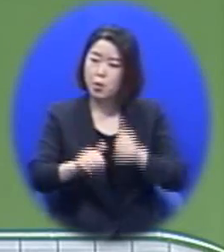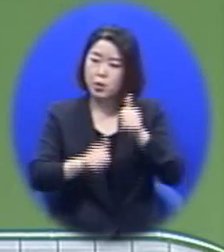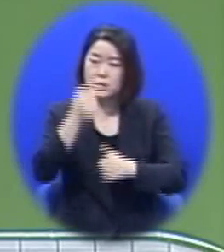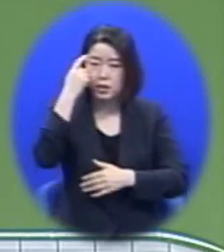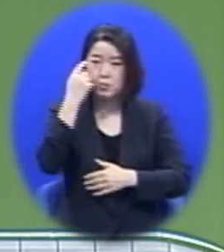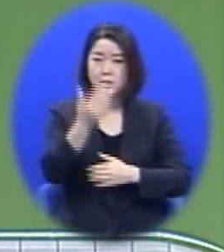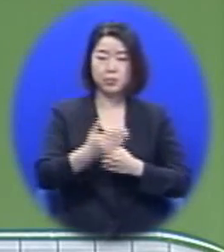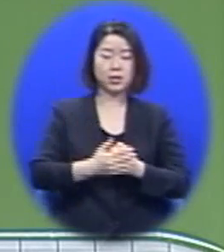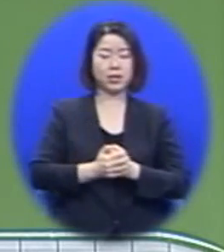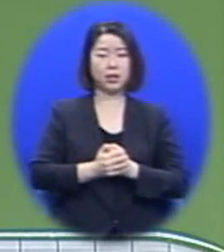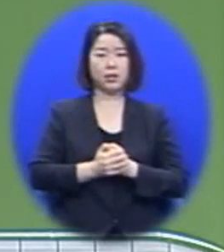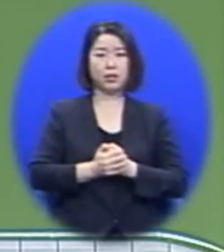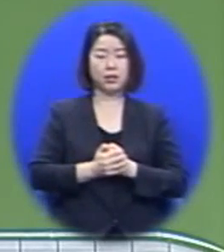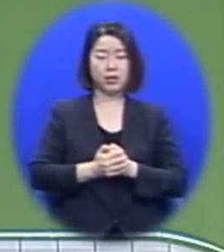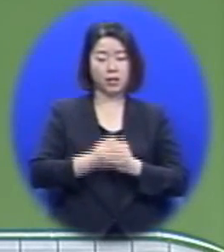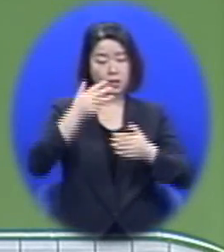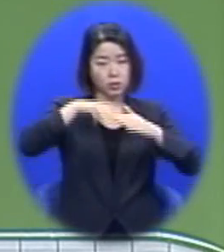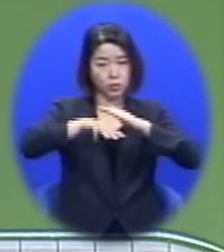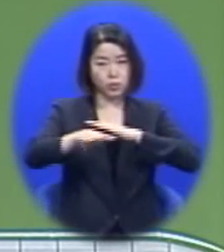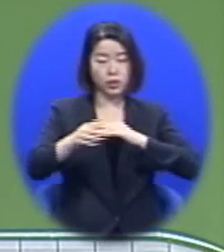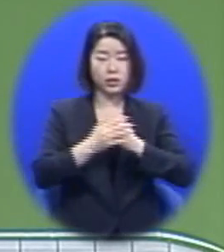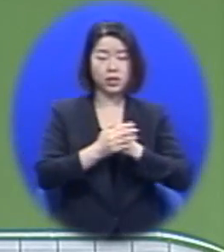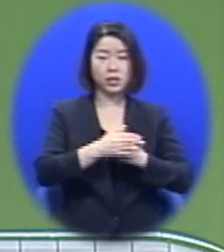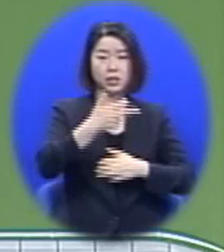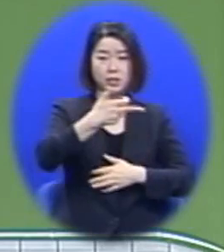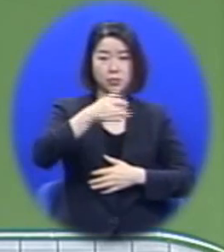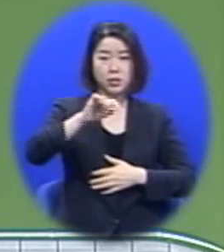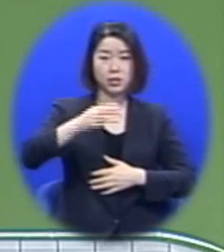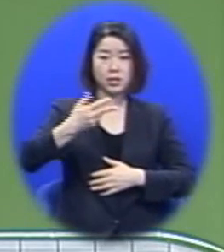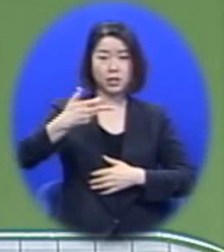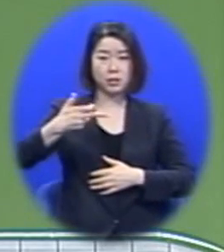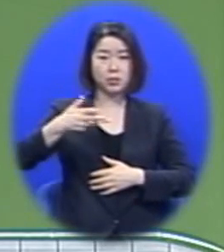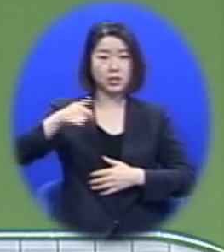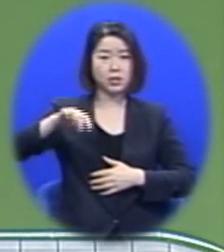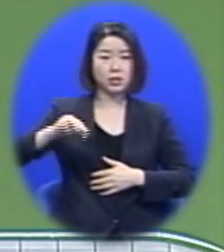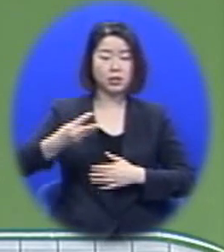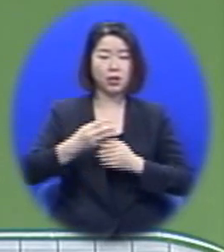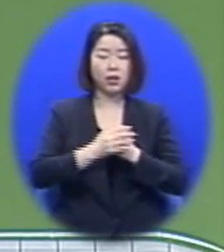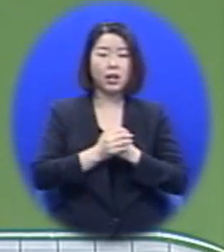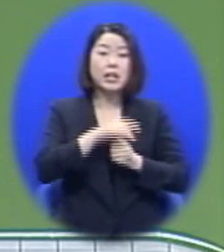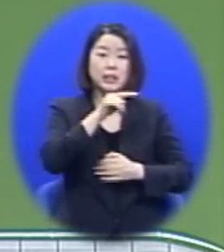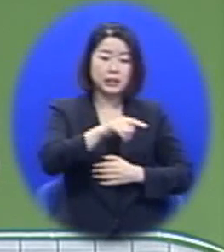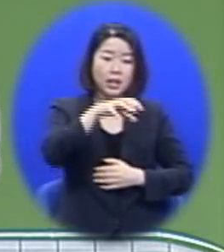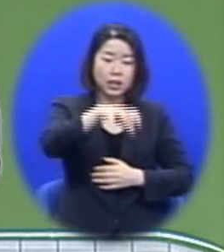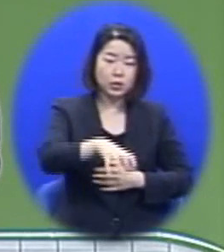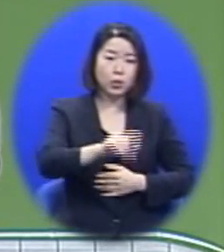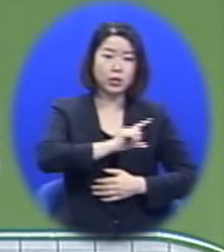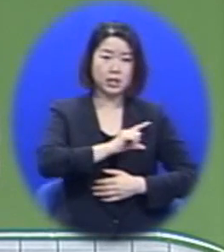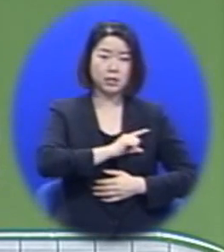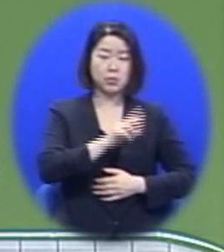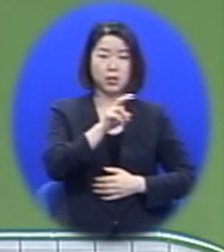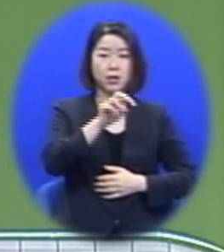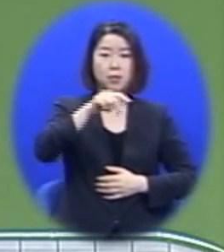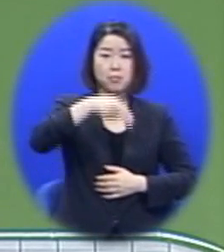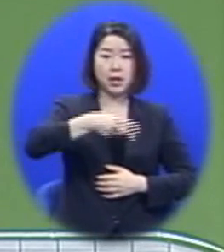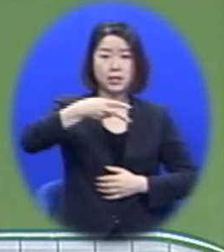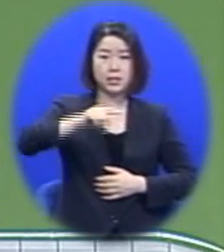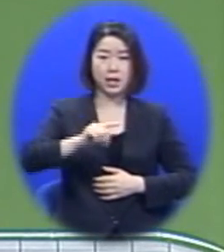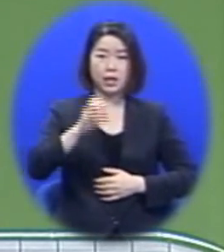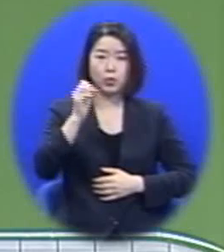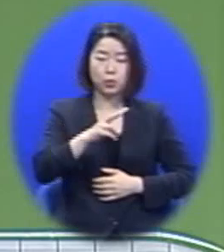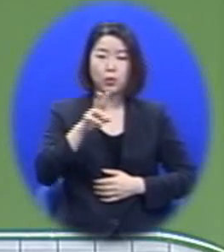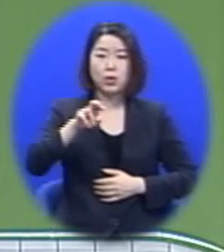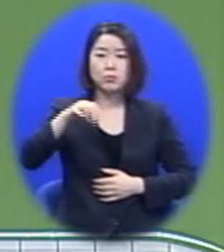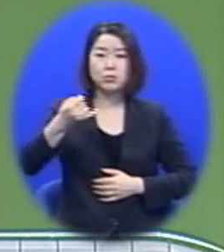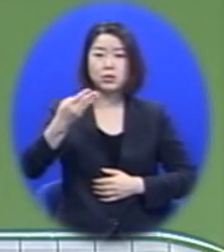거죠? 출애굽기 17장 7절에 이런 말씀을 하셨어요. 그가 그곳 이름을 마사라 또는